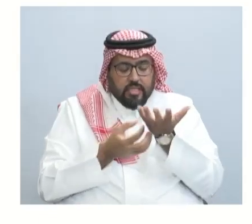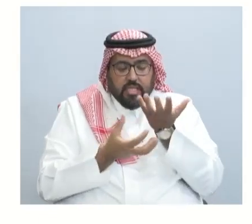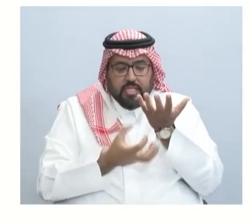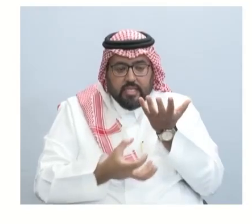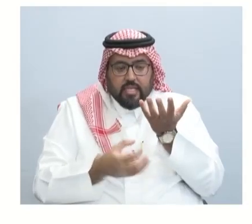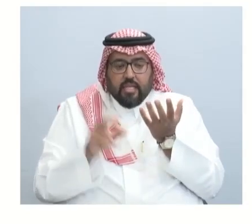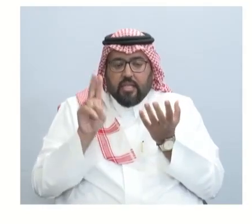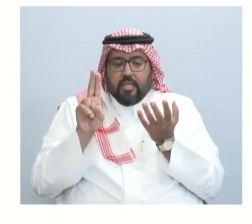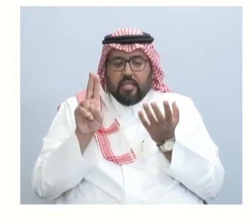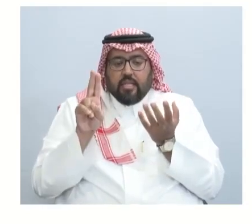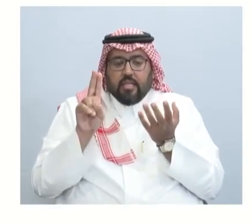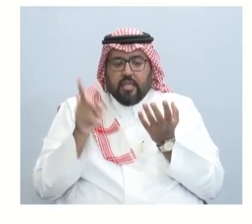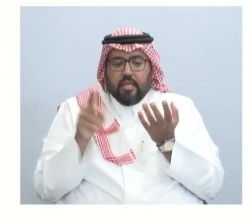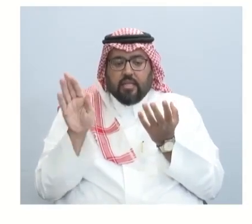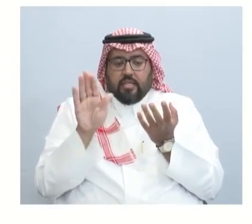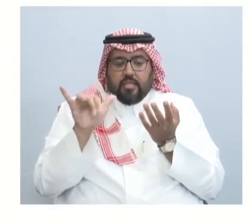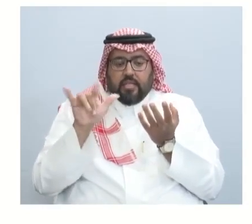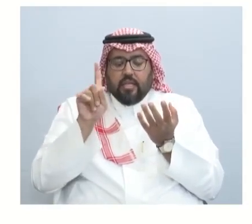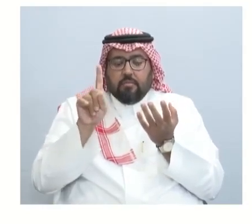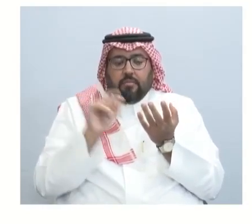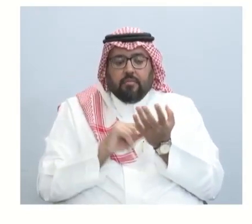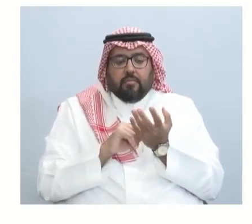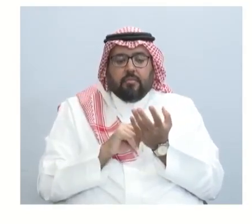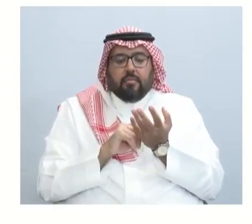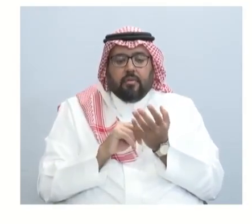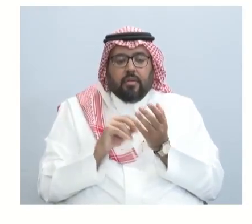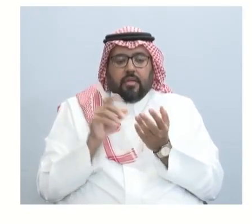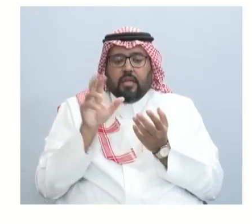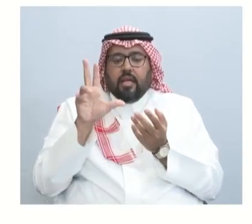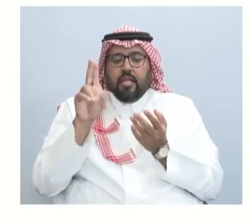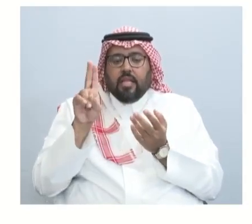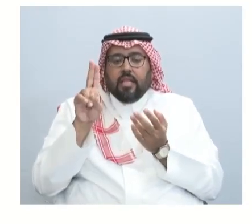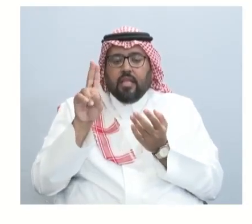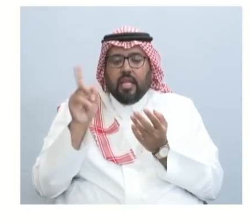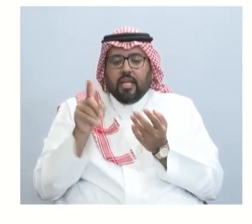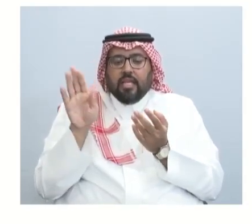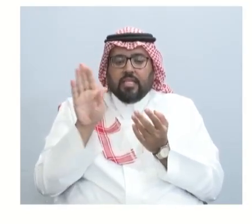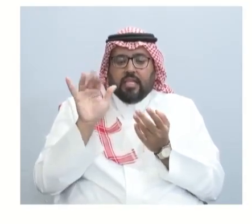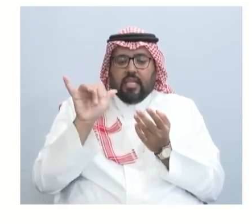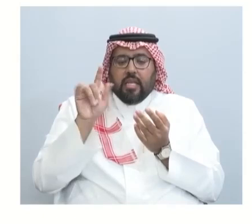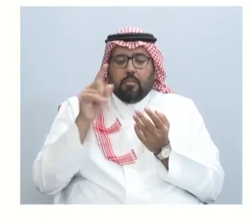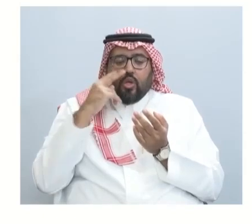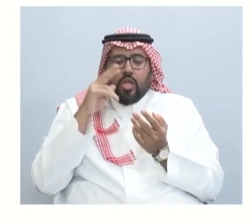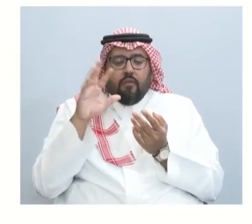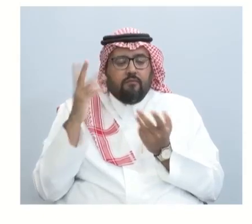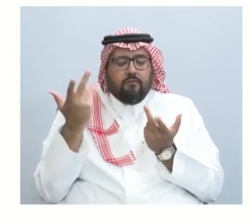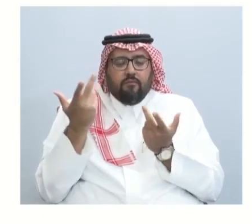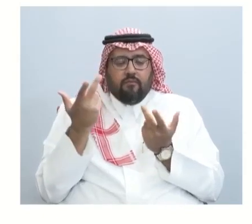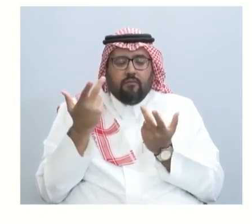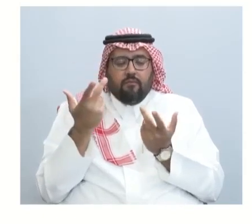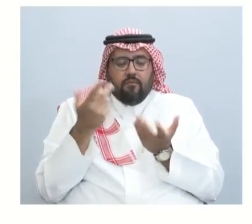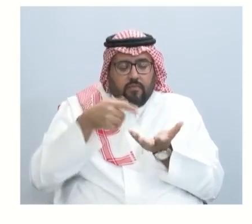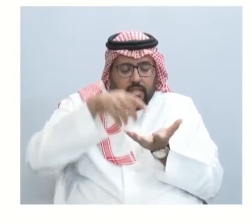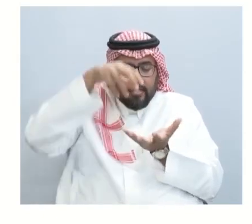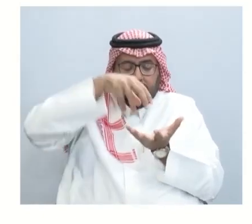فالترسيب من طرق فصل المخاليط ولكن ماذا نعني بالت رسيب نشاهد معنا يحدث